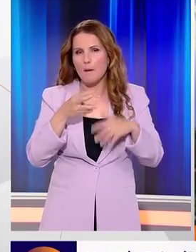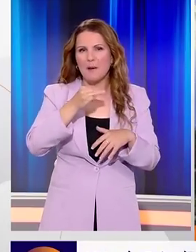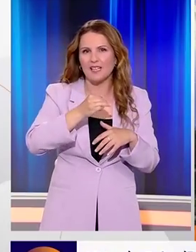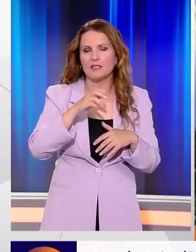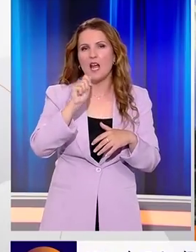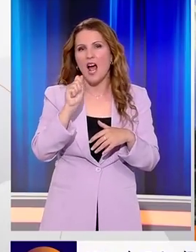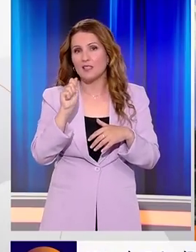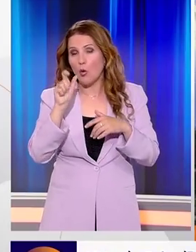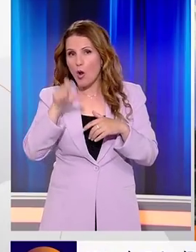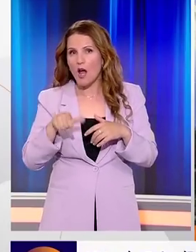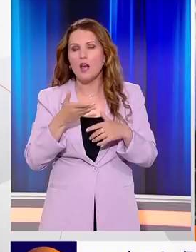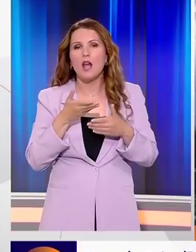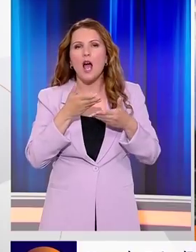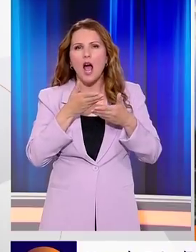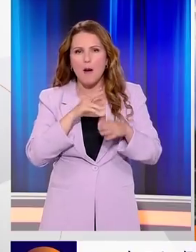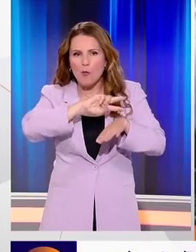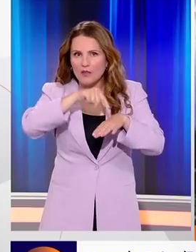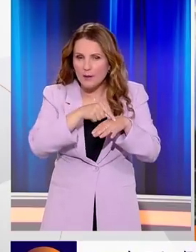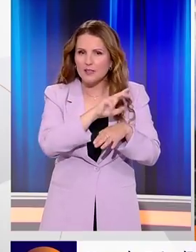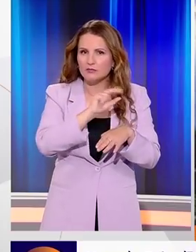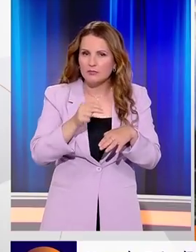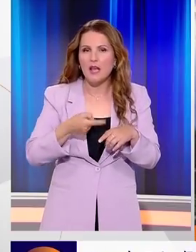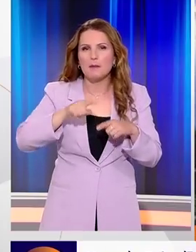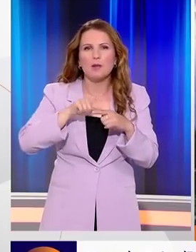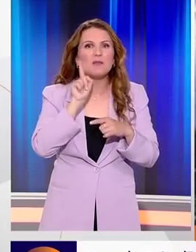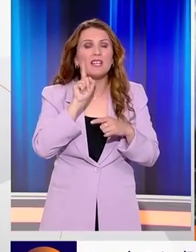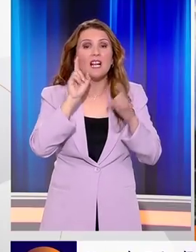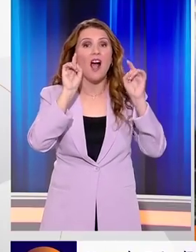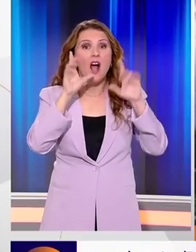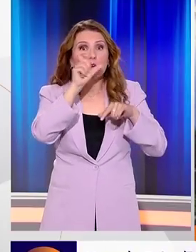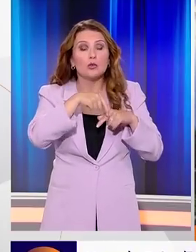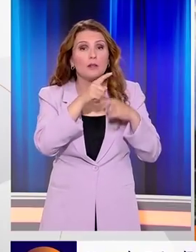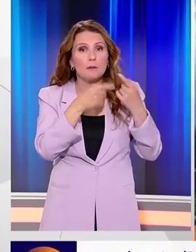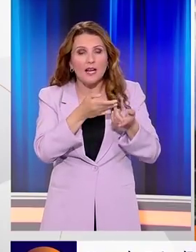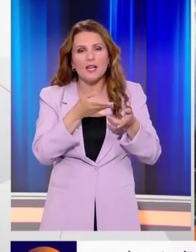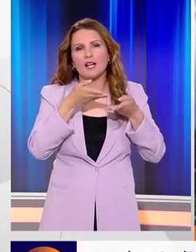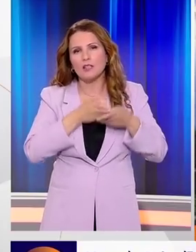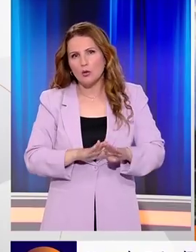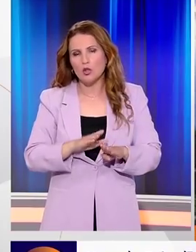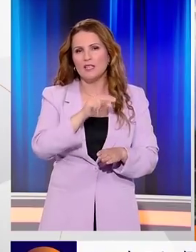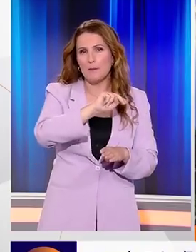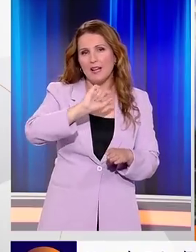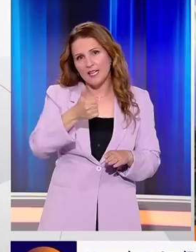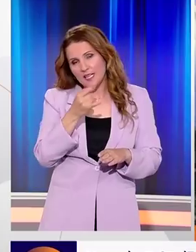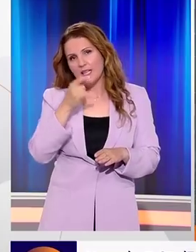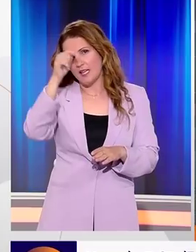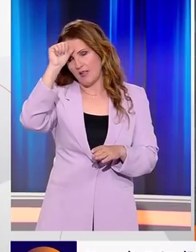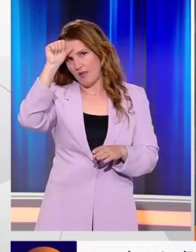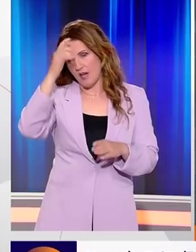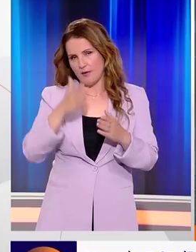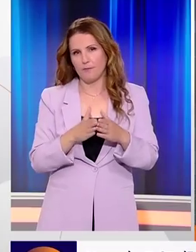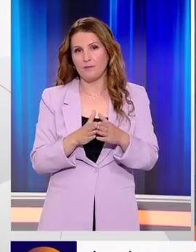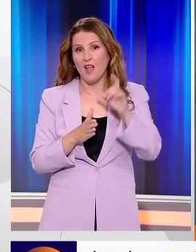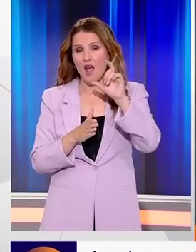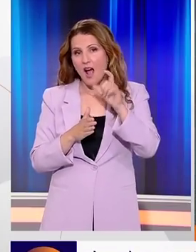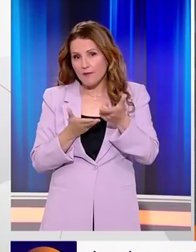Μαρικάλ Βαλτέζ Αρκιόλα με καταγωγή από τις Φιλιππίνες, καθώς και μια γυναίκα αγνώστων στοιχείων με καταγωγή από το Νεπάλ ή την Ινδία.